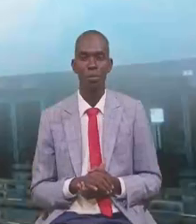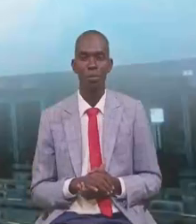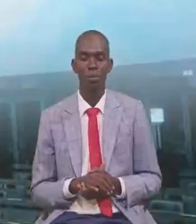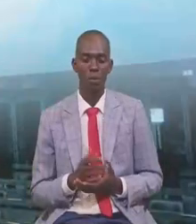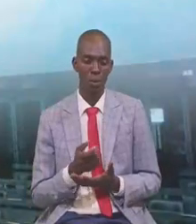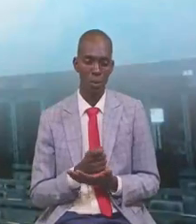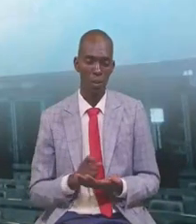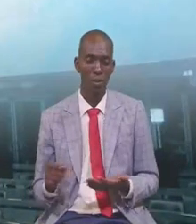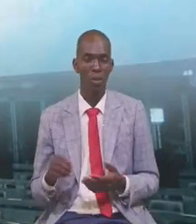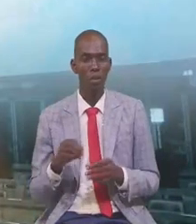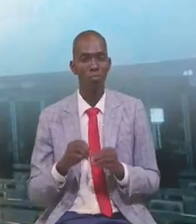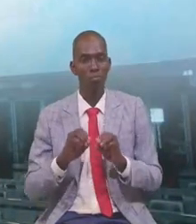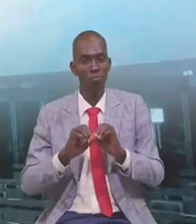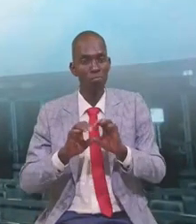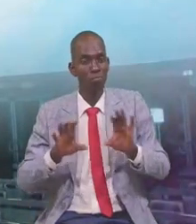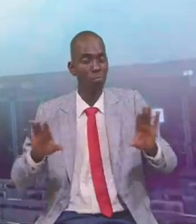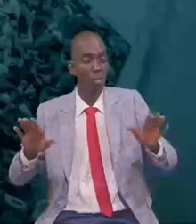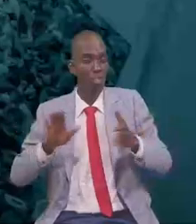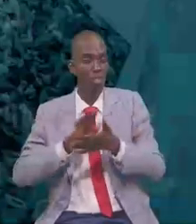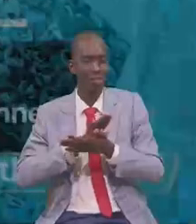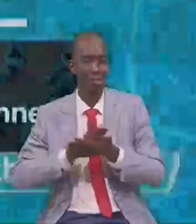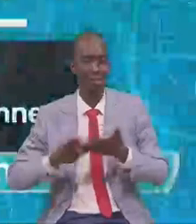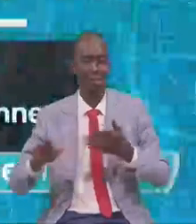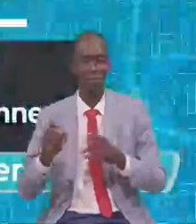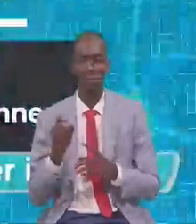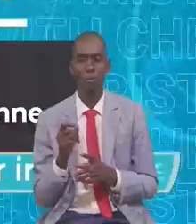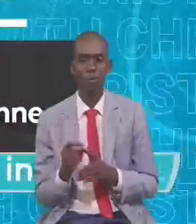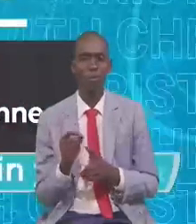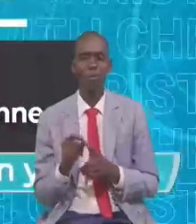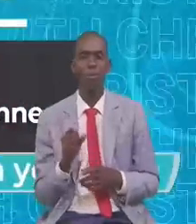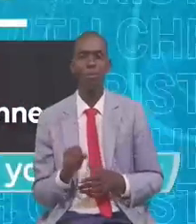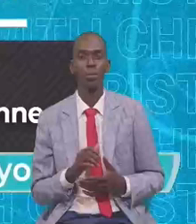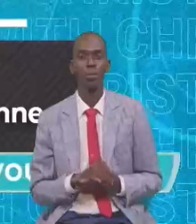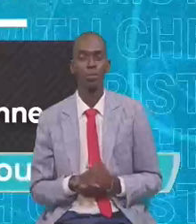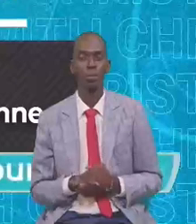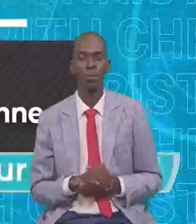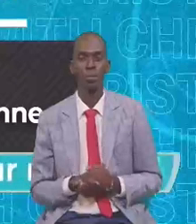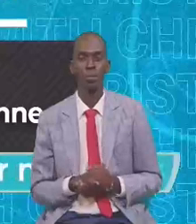Prenez note des noms et qu'ils écrivent lisiblement.